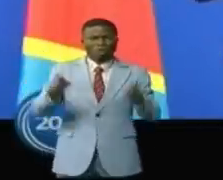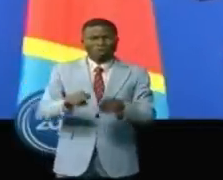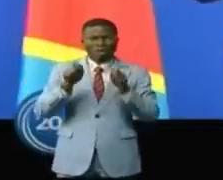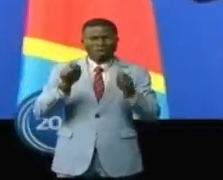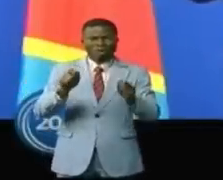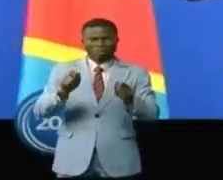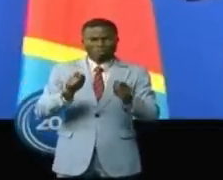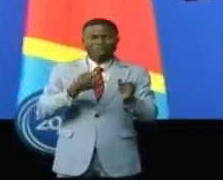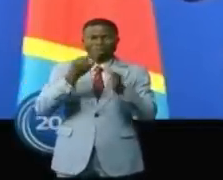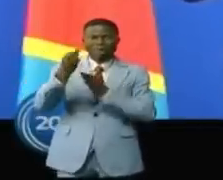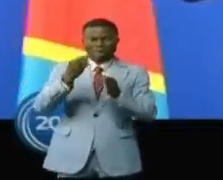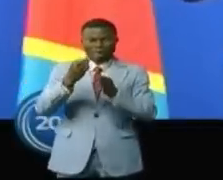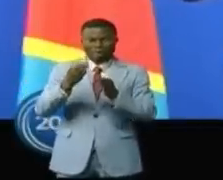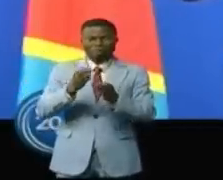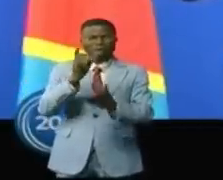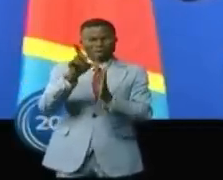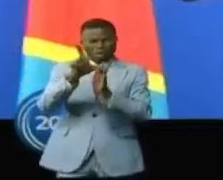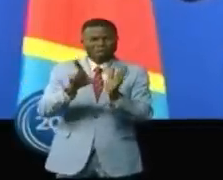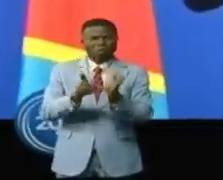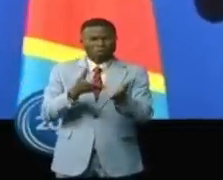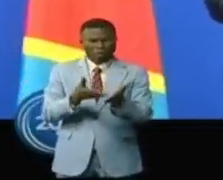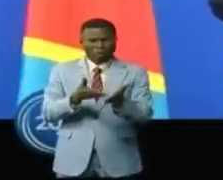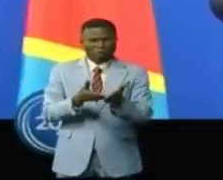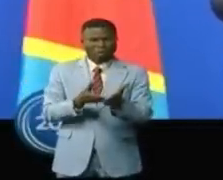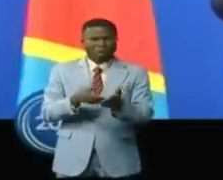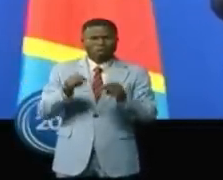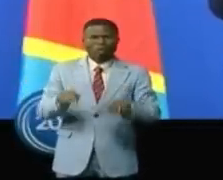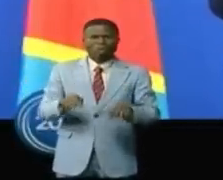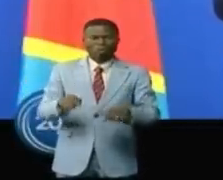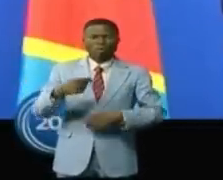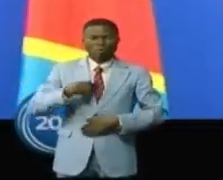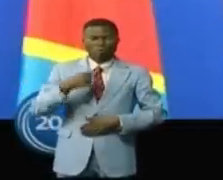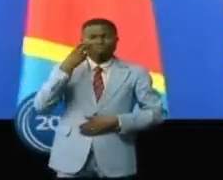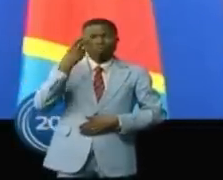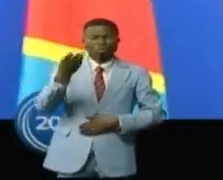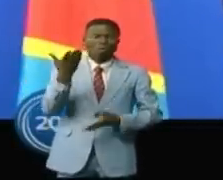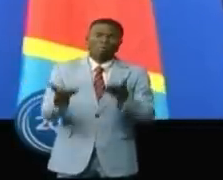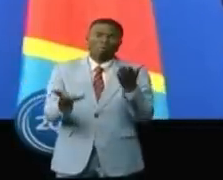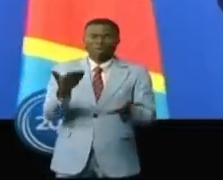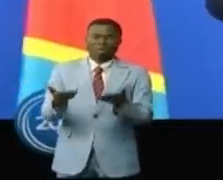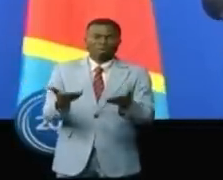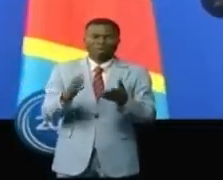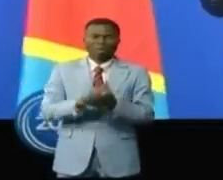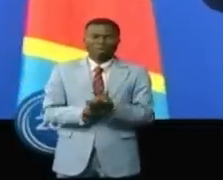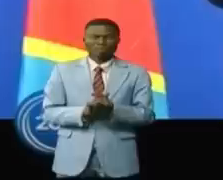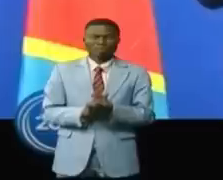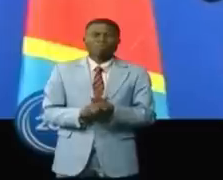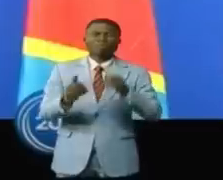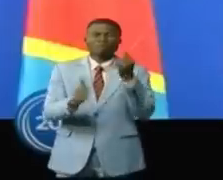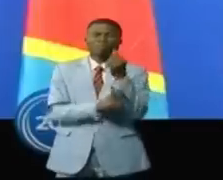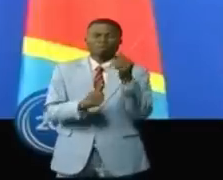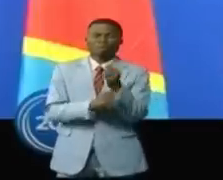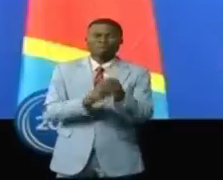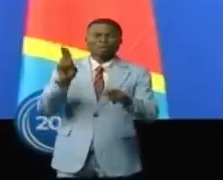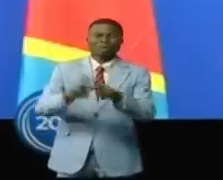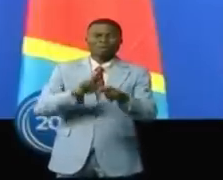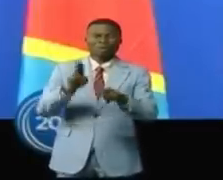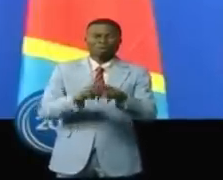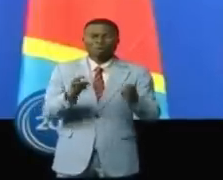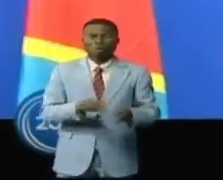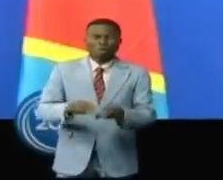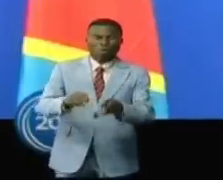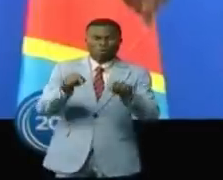qui fixe la ligne à suivre. Et donc aujourd'hui, moi, je vois parfois l'ennemi utilise les canaux